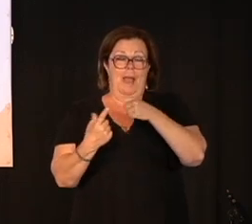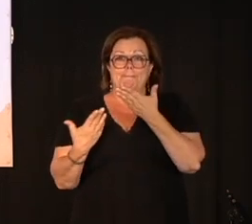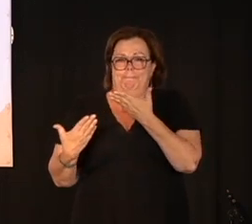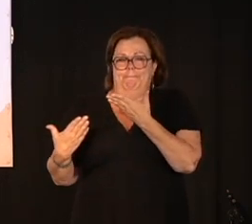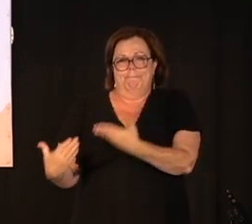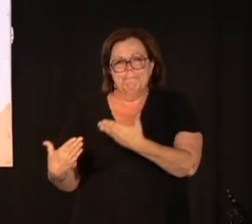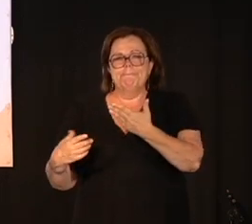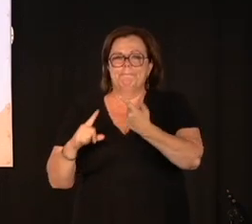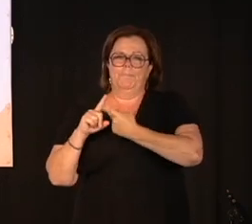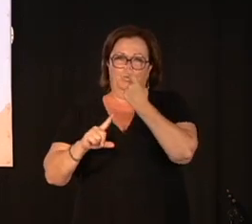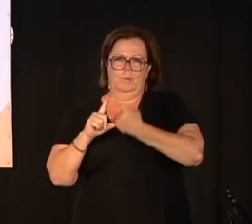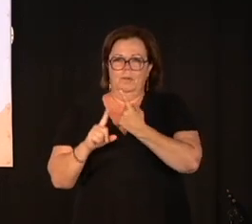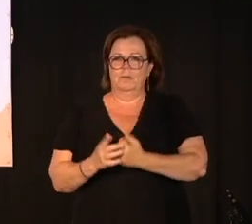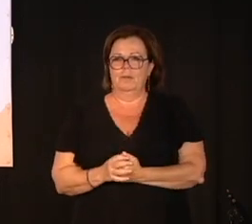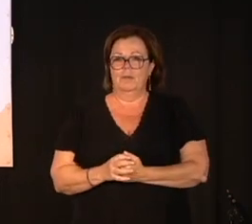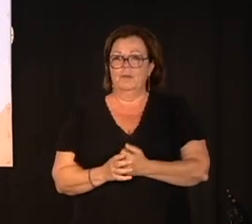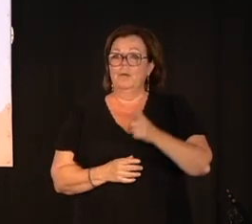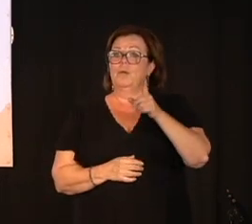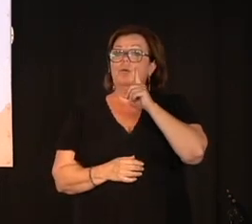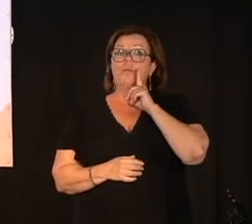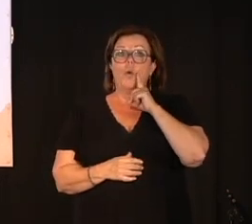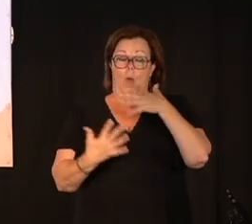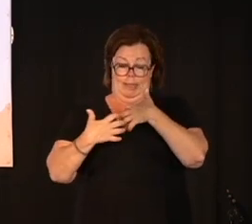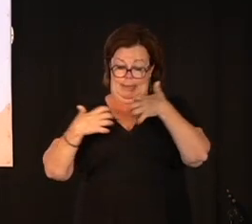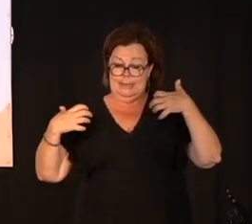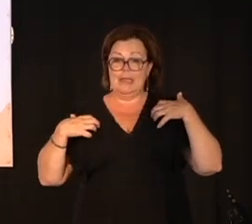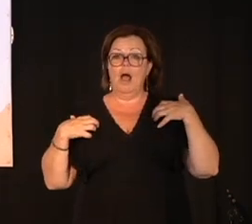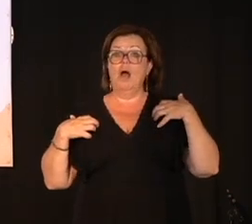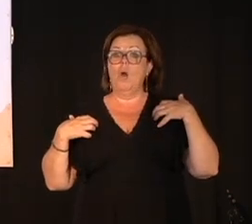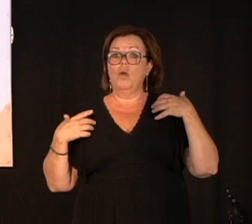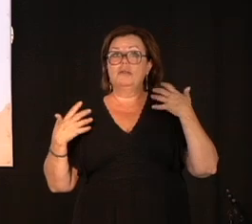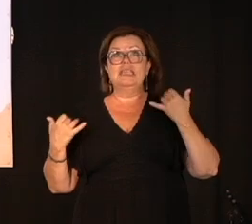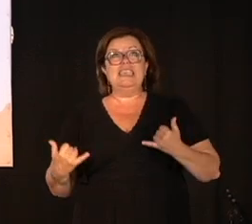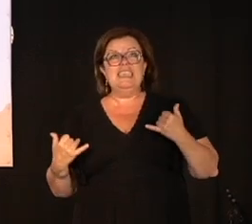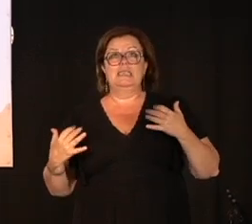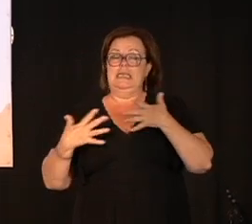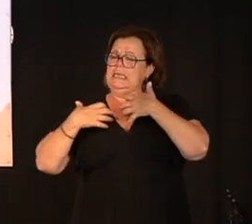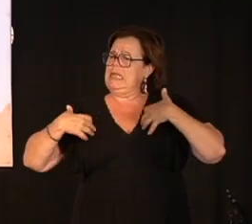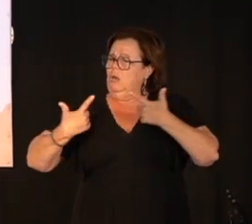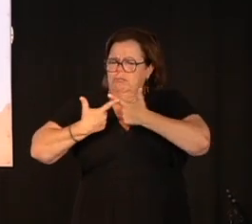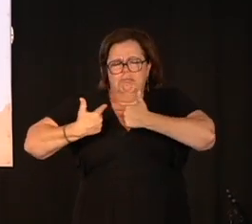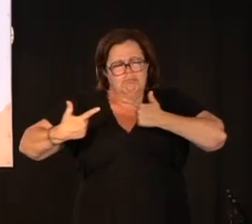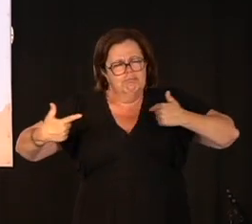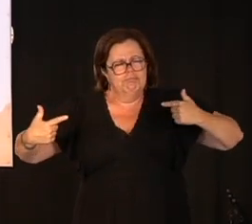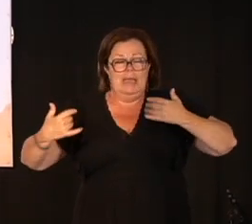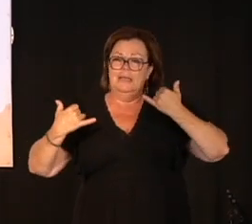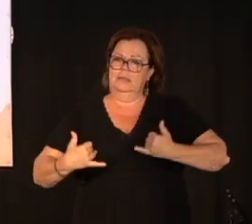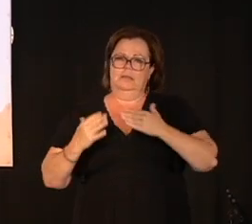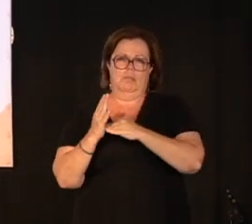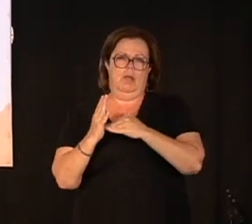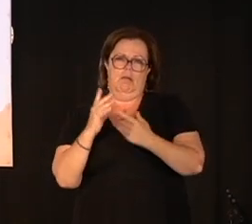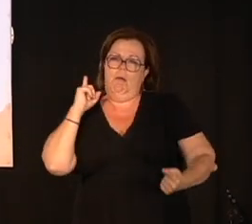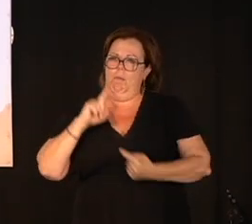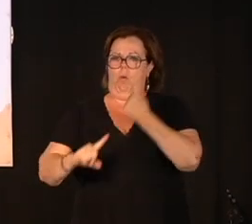cœur. Parce que faire vivre les sciences sur notre territoire, toutes les sciences, c'est important, c'est un